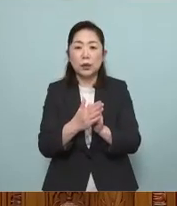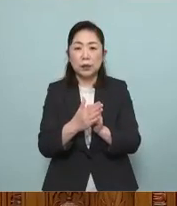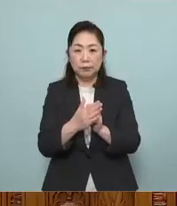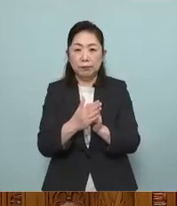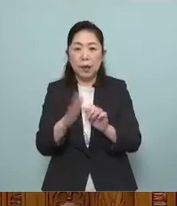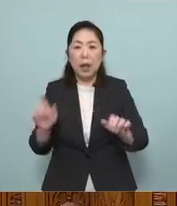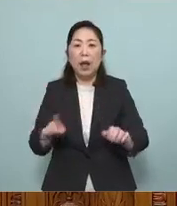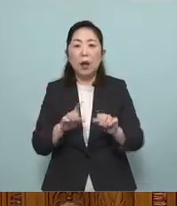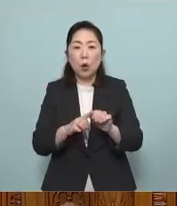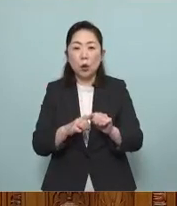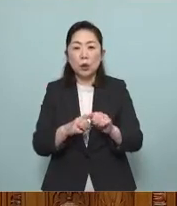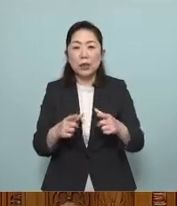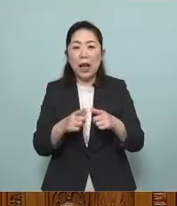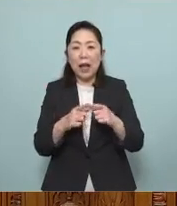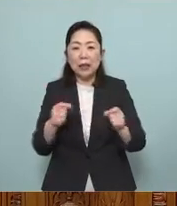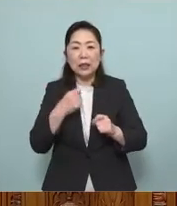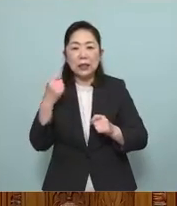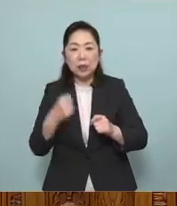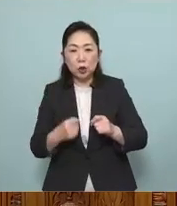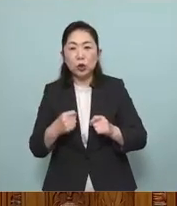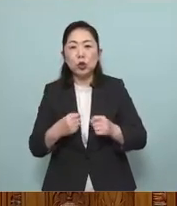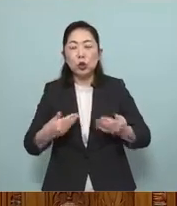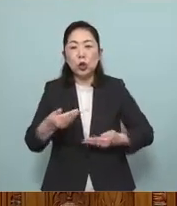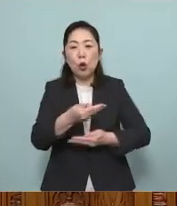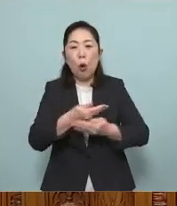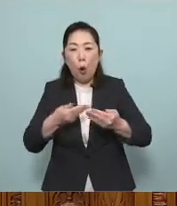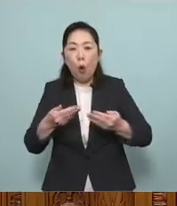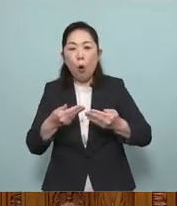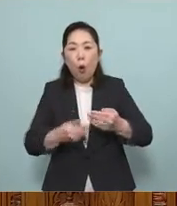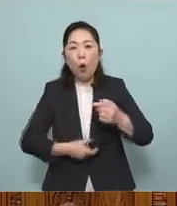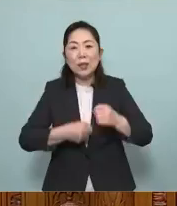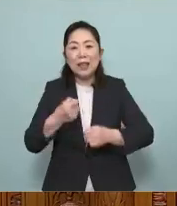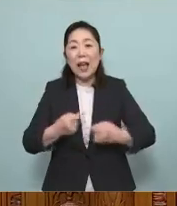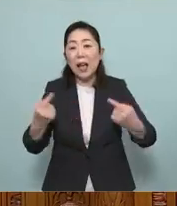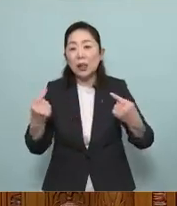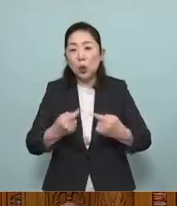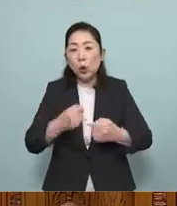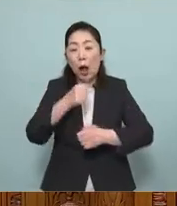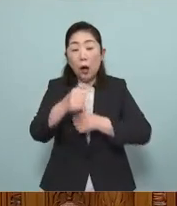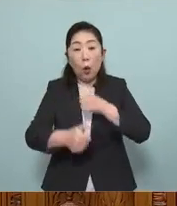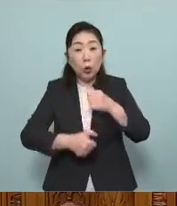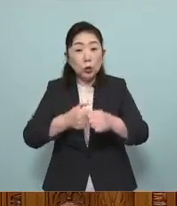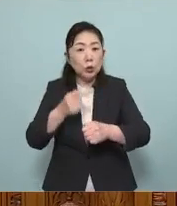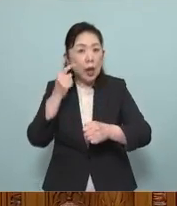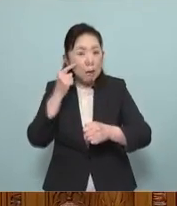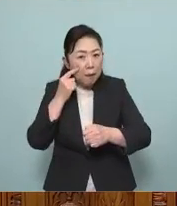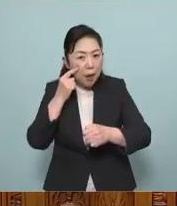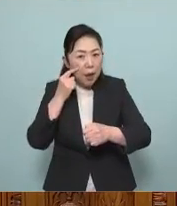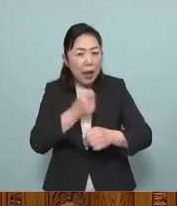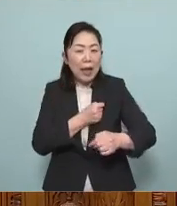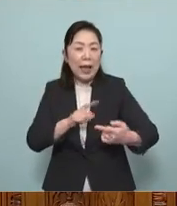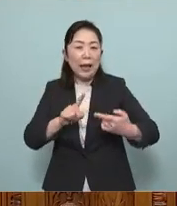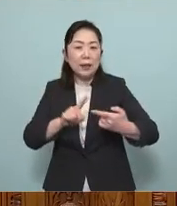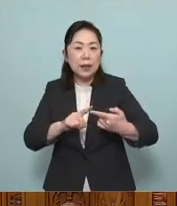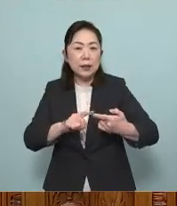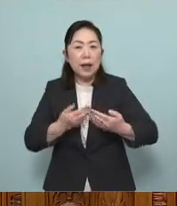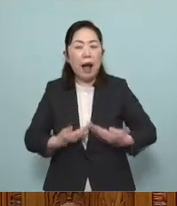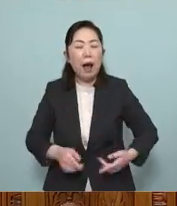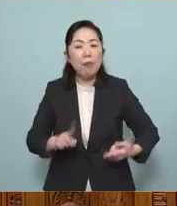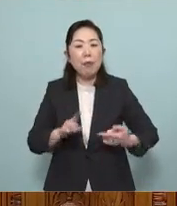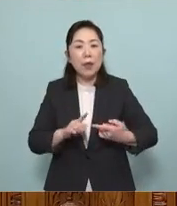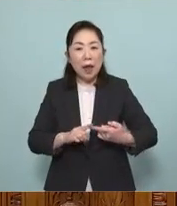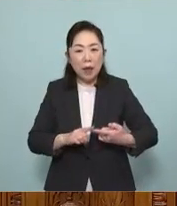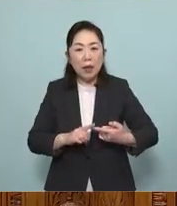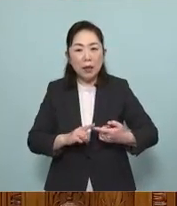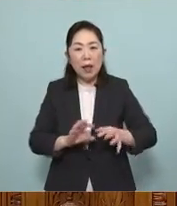が日中国交正常化50周年であることも念頭に、建設的かつ安定的な関係の構築を